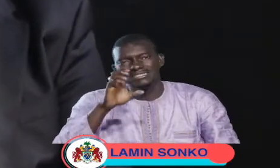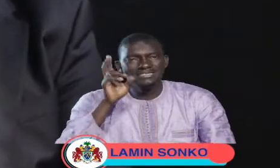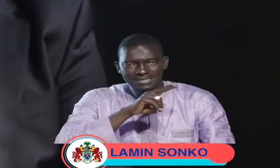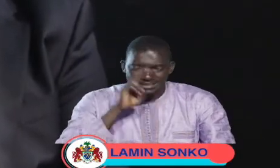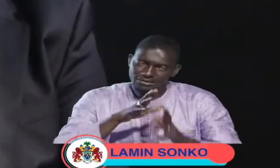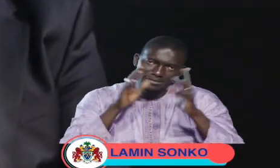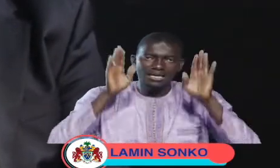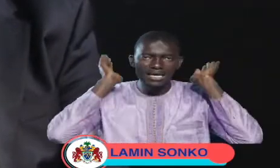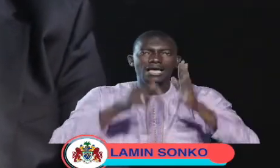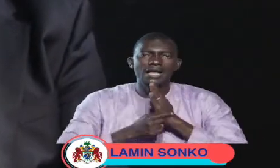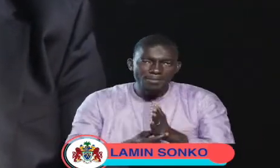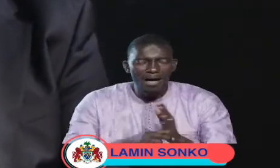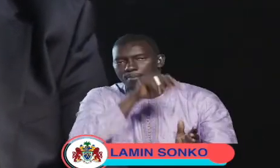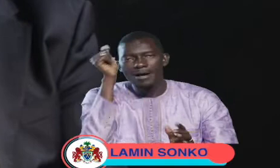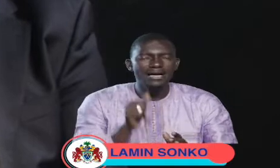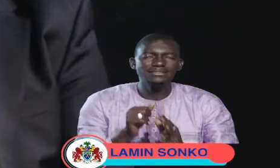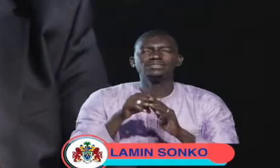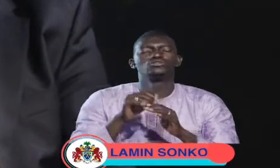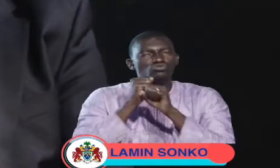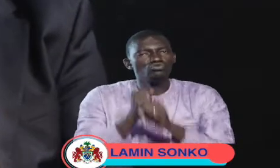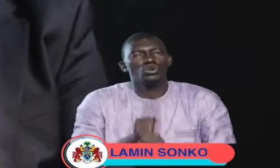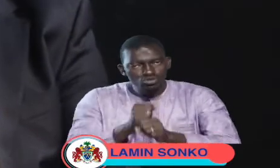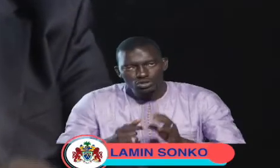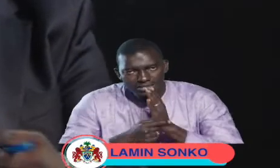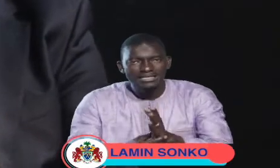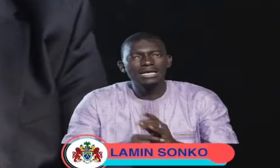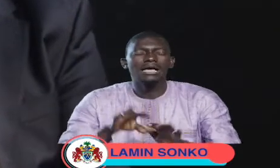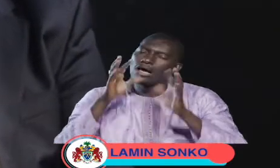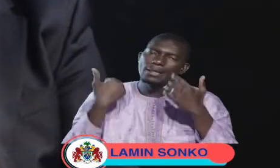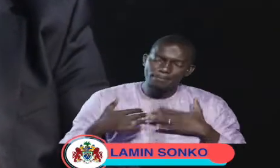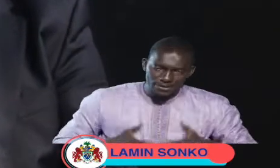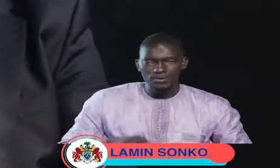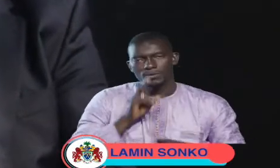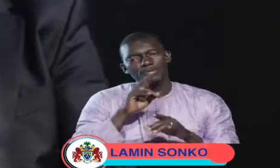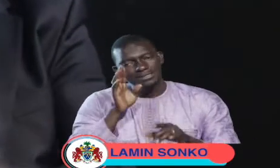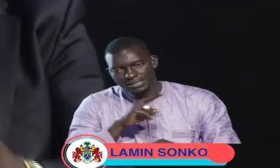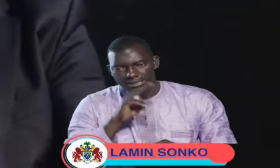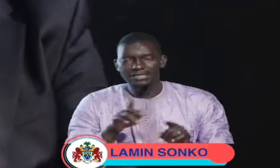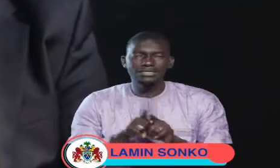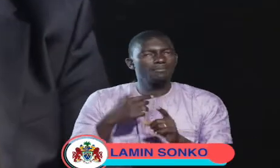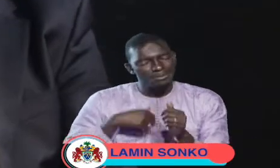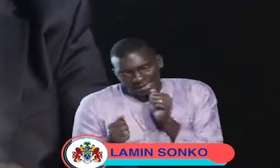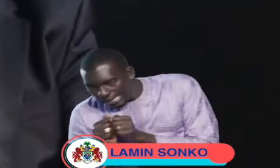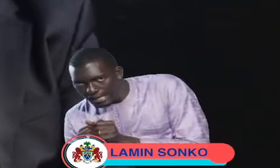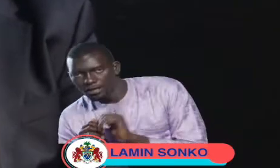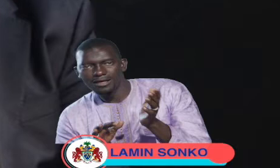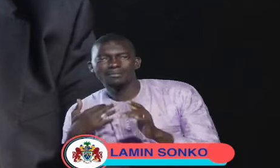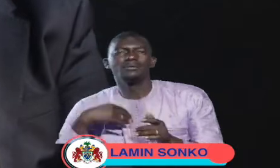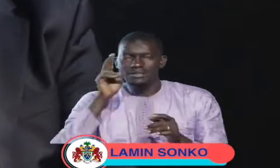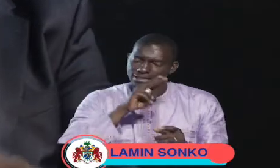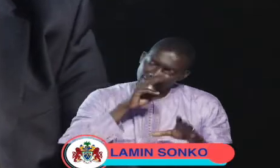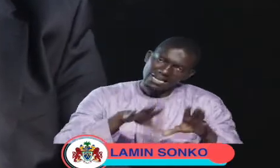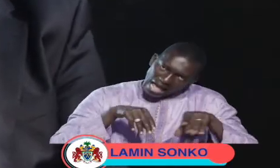imam yi ak priest yi yeb nañu dimbalé ci loolu ko xamne tam bañ nañ ko nañ wax ñoo ñu ne ñi ñoy war nañu na daw dañ leen japp ko xamne